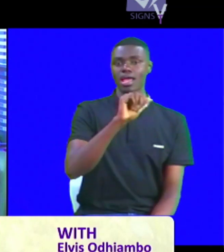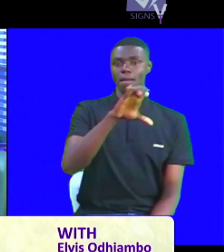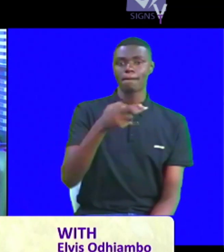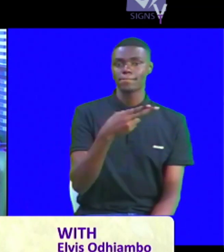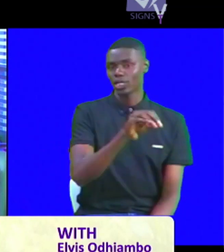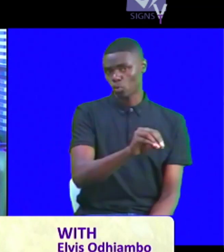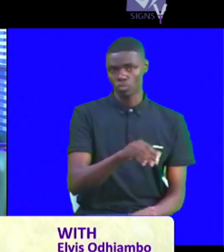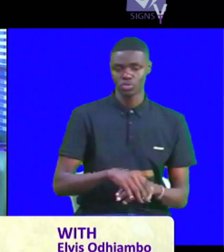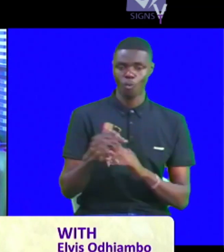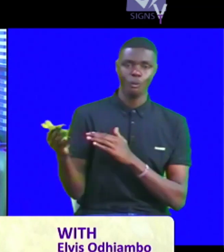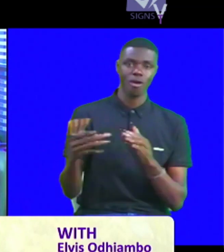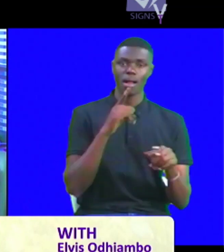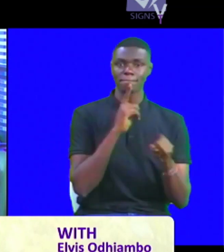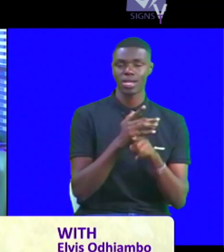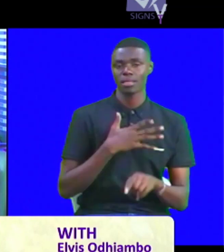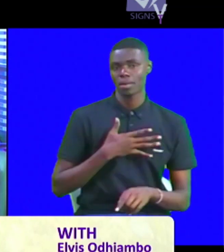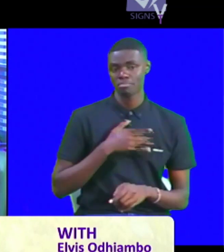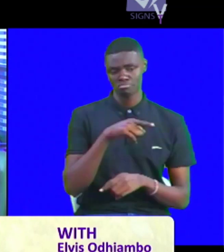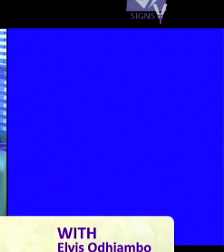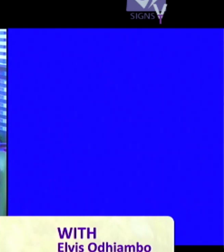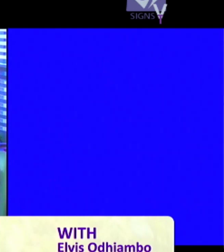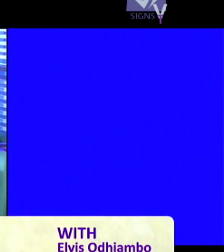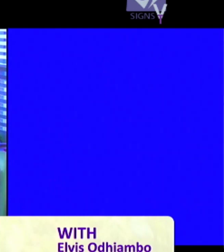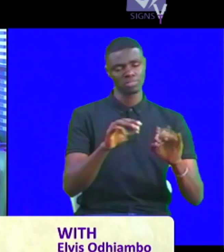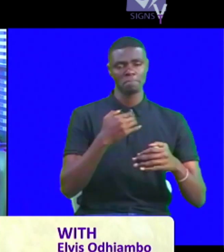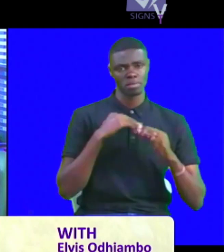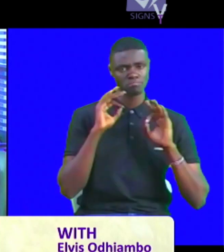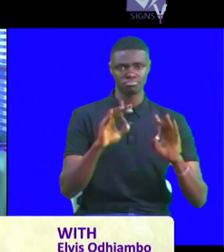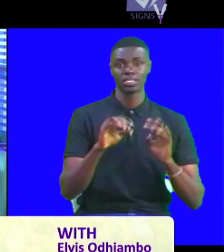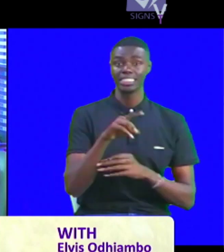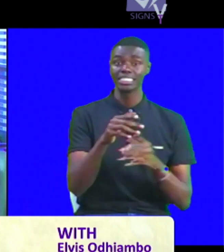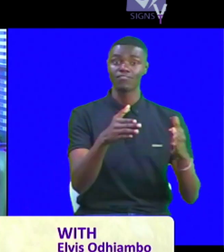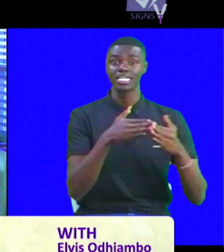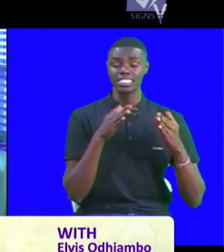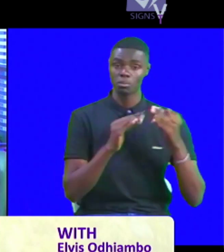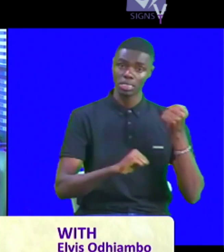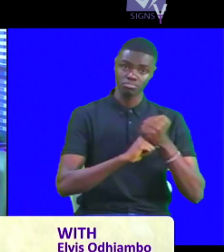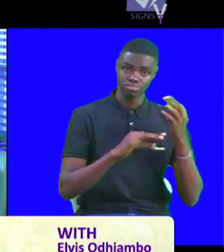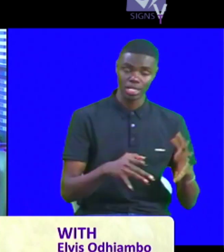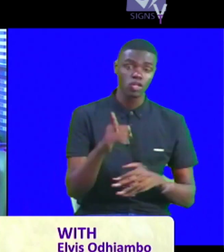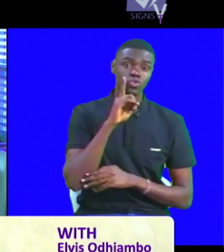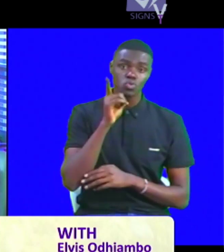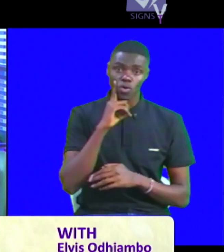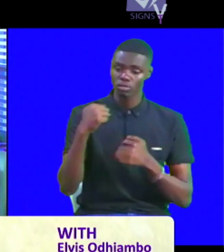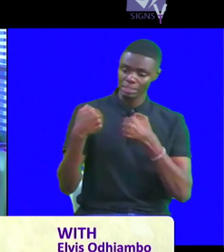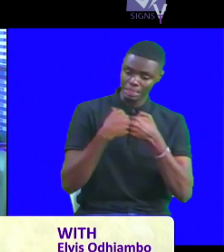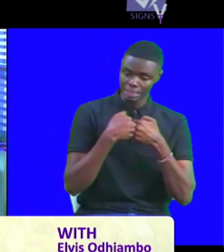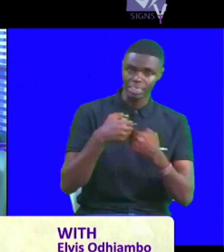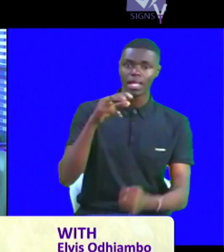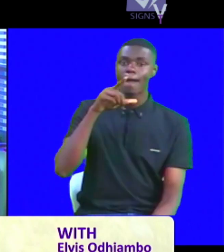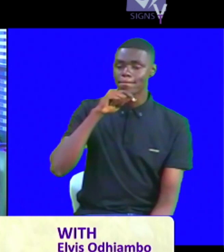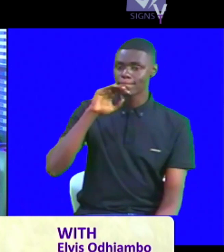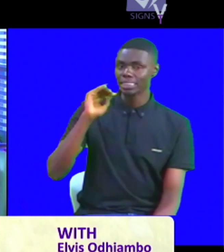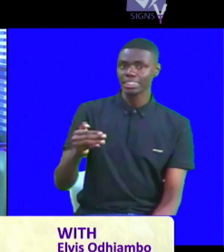Fred Macho, sio? Yeah, Fred Macho. Sasa karibu sana ndugu, kwa salama? Yeah, niko poa kabisa. Hapo sawa, wewe ni mtu wa Arsenal? Mimi ni mtu wa Arsenal. Na